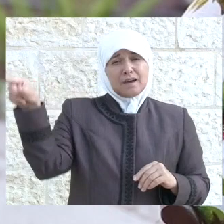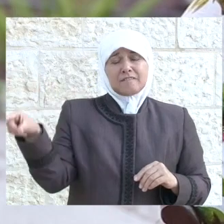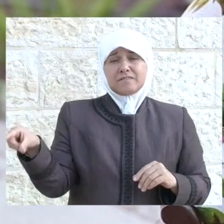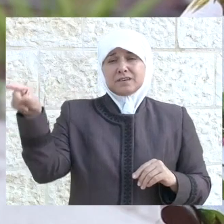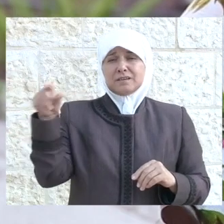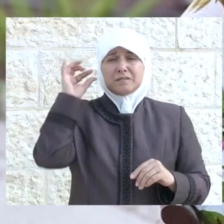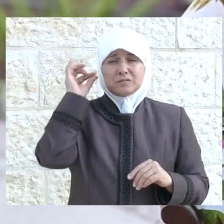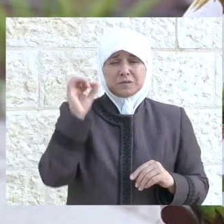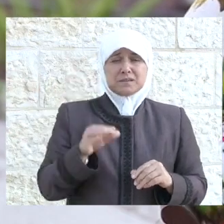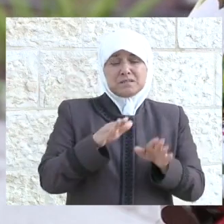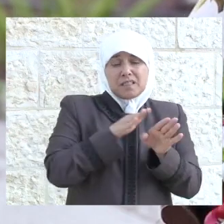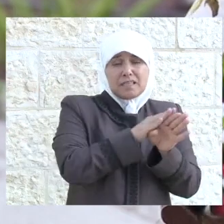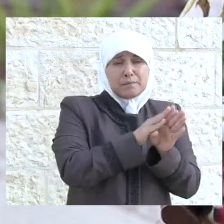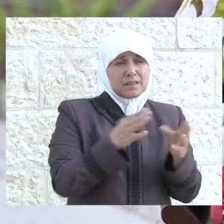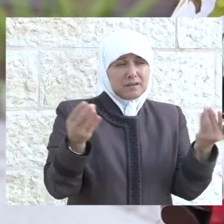واستقبلتني